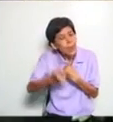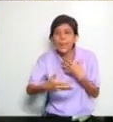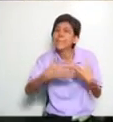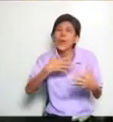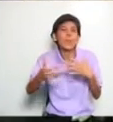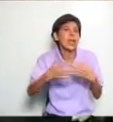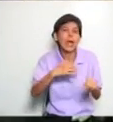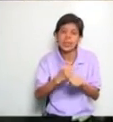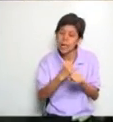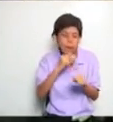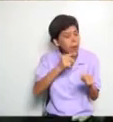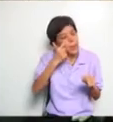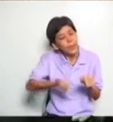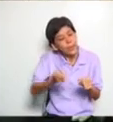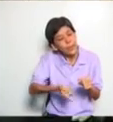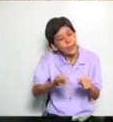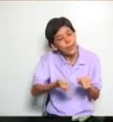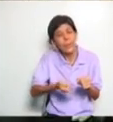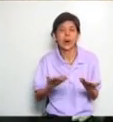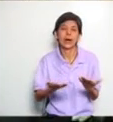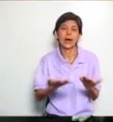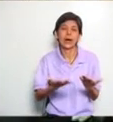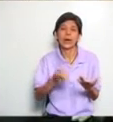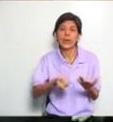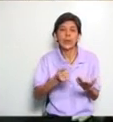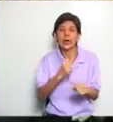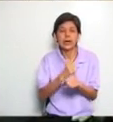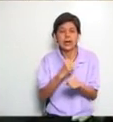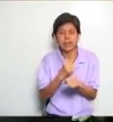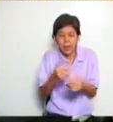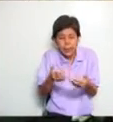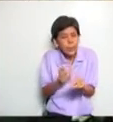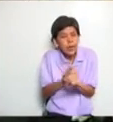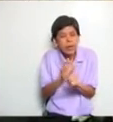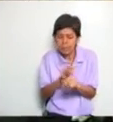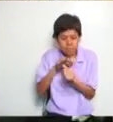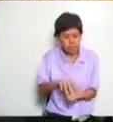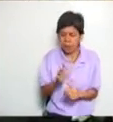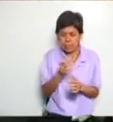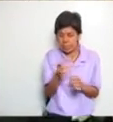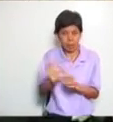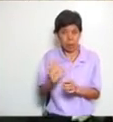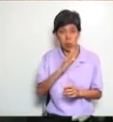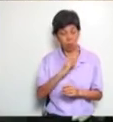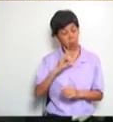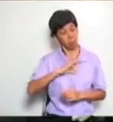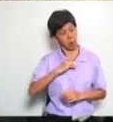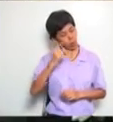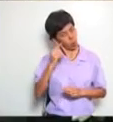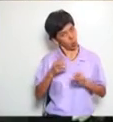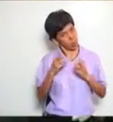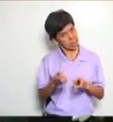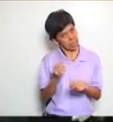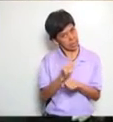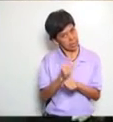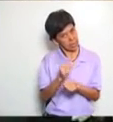มเอาน้ำปริมาตเท่าเก่าใส่กป่องทเล็ลงมัจะเต็อมปติเราจะไมลเมิใครแแตสลึงเดียวแต่ถใครโชคดีรู้วธี